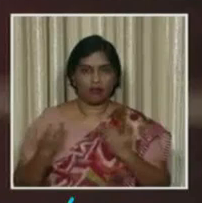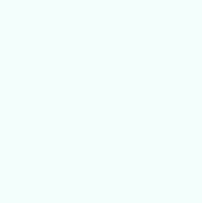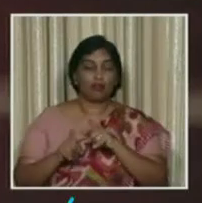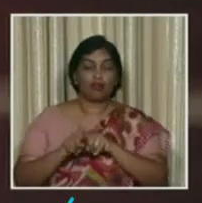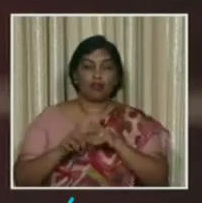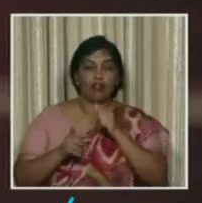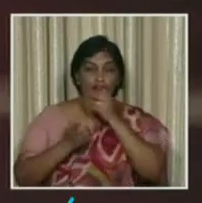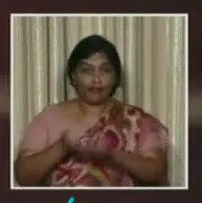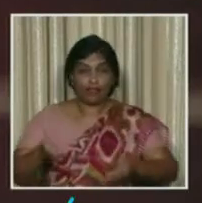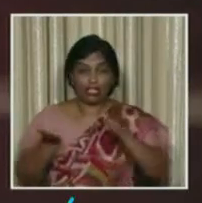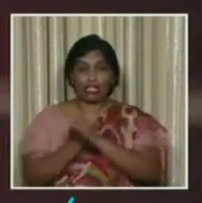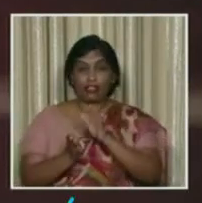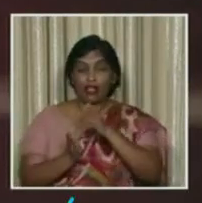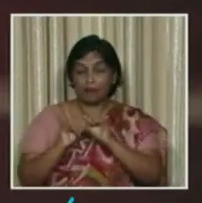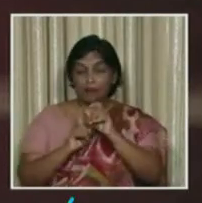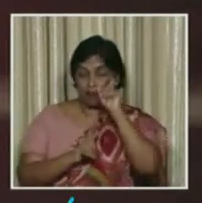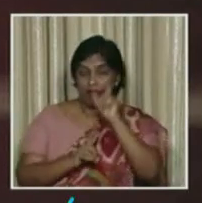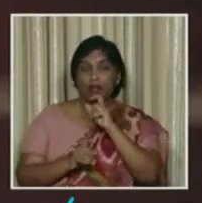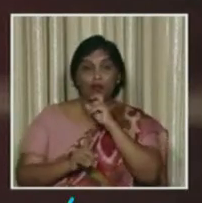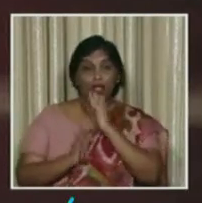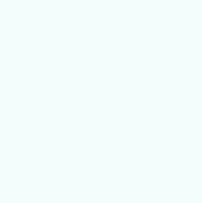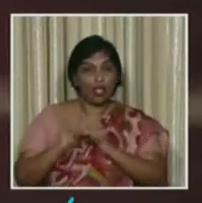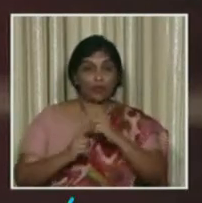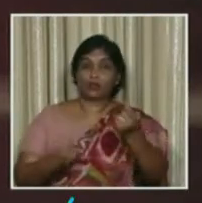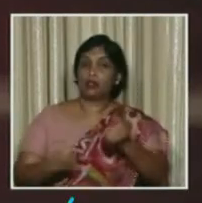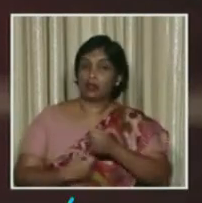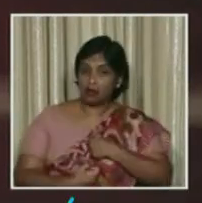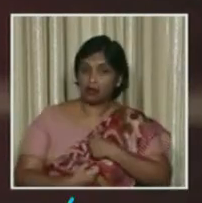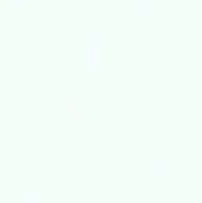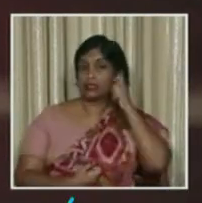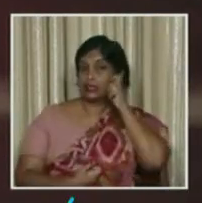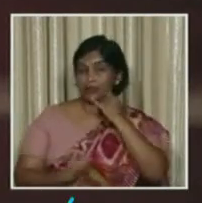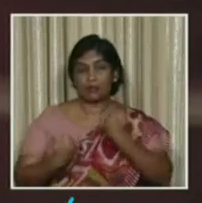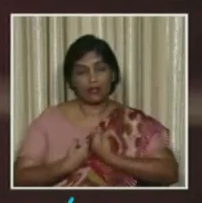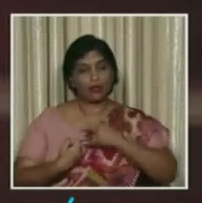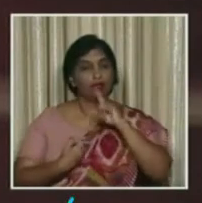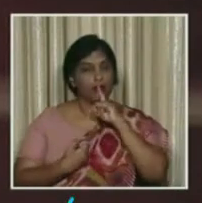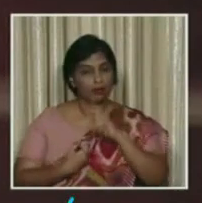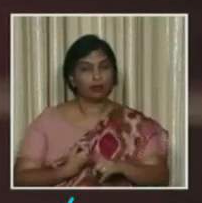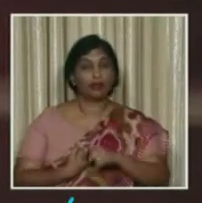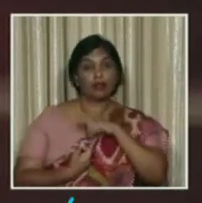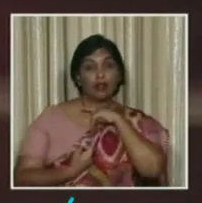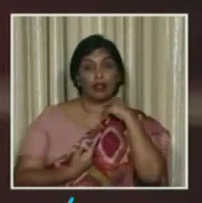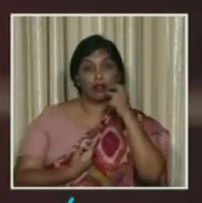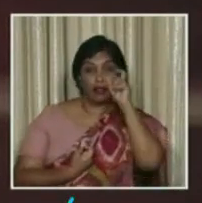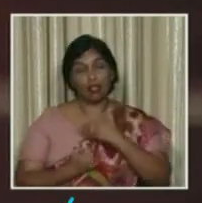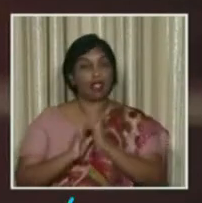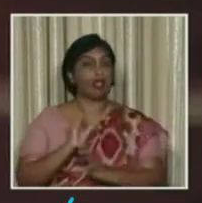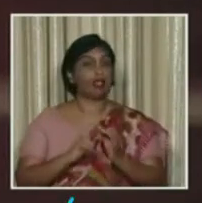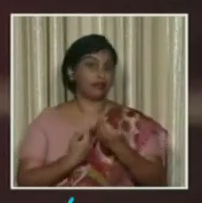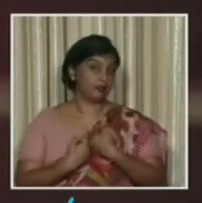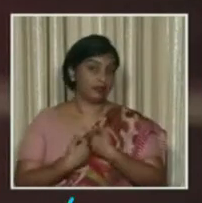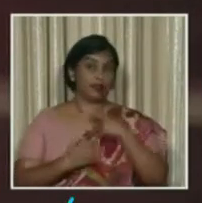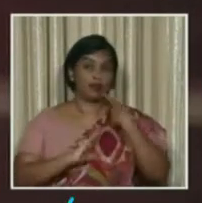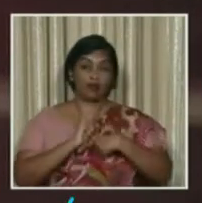කිඹුලු දකින අධිකරණ ඇමතිවරයා විදියට මාව නම් කරලා මාව ත්‍රස්තවාදීෙක් කියලා, ලේ දකින්න ආස ඇමති කෙනෙක් කියලා, මේ